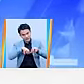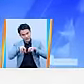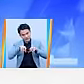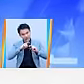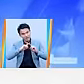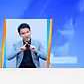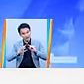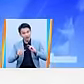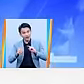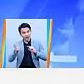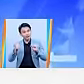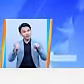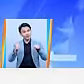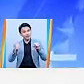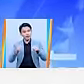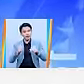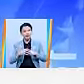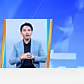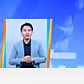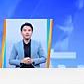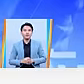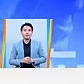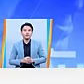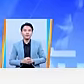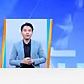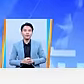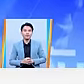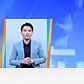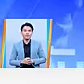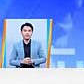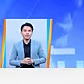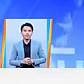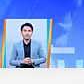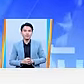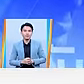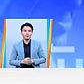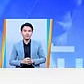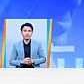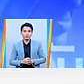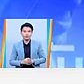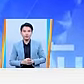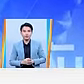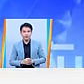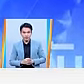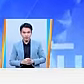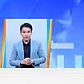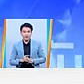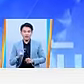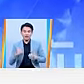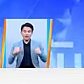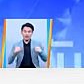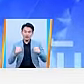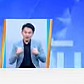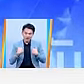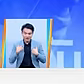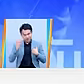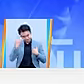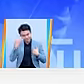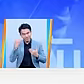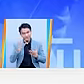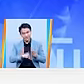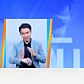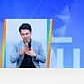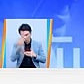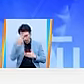ผ่านมาคุณชูวิทย์โพสต์ต่อบอกว่าส่วนชูที่คิดว่าเดี๋ยวก็เหนื่อยหมดแรงคิดผิดเพราะทนกว่